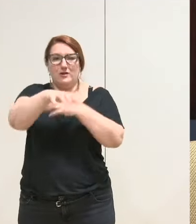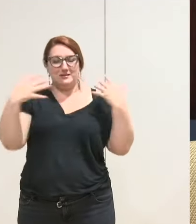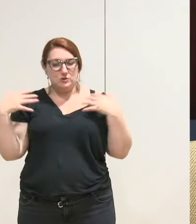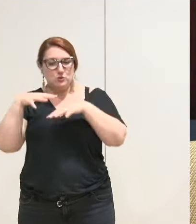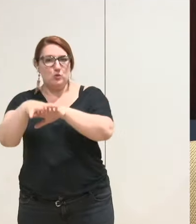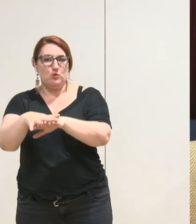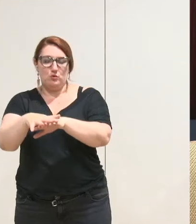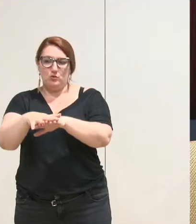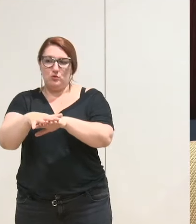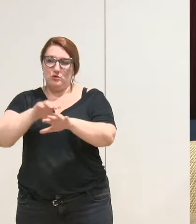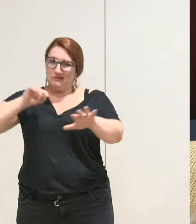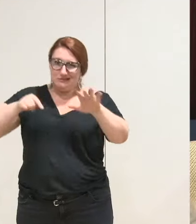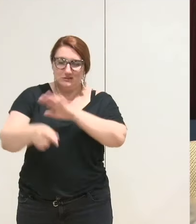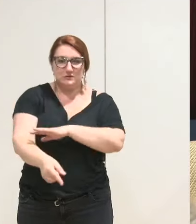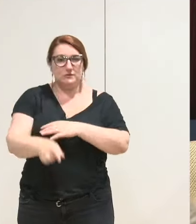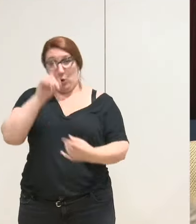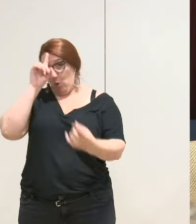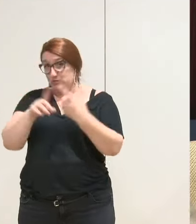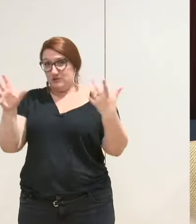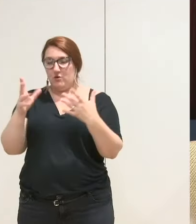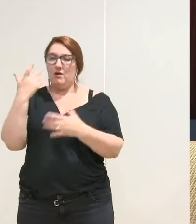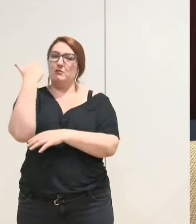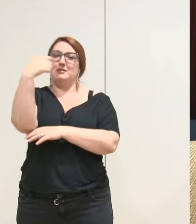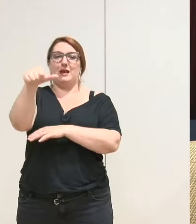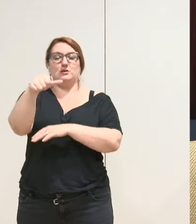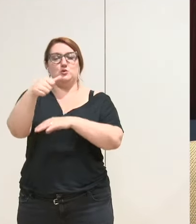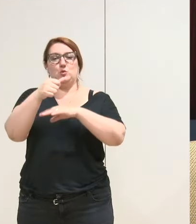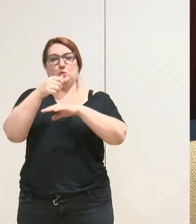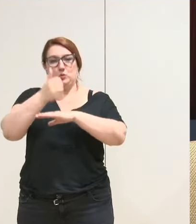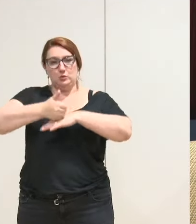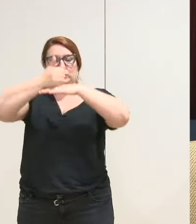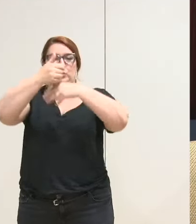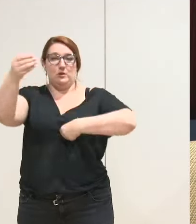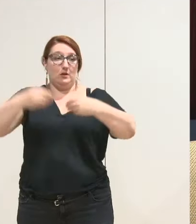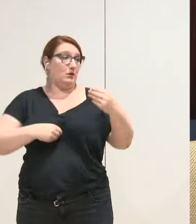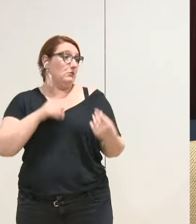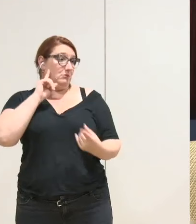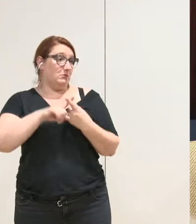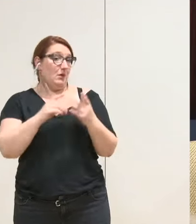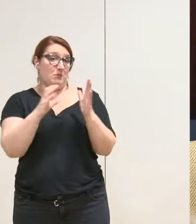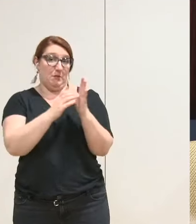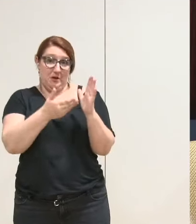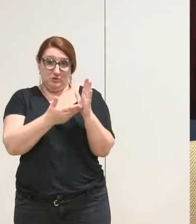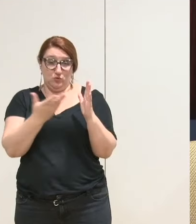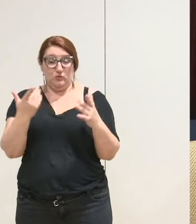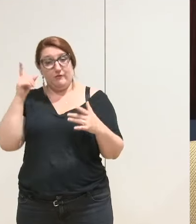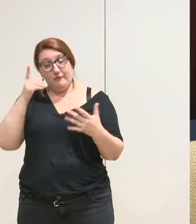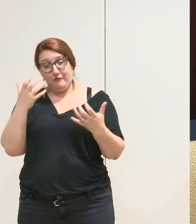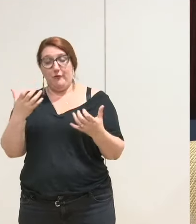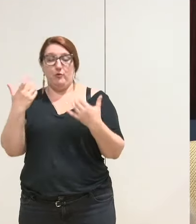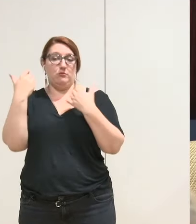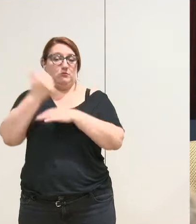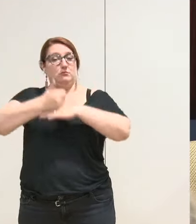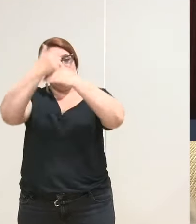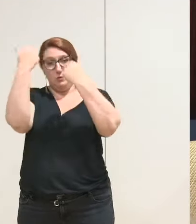a visé la création d'une direction unique ce que l'on présente et ce qui est l'objet de cette délibération maintenant de